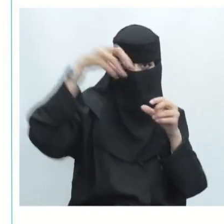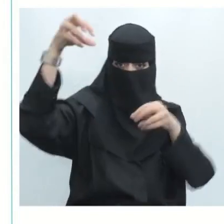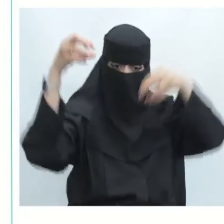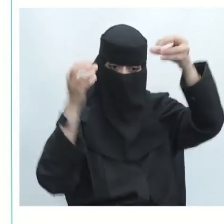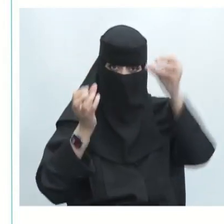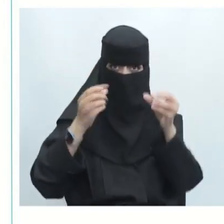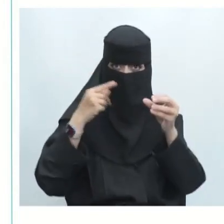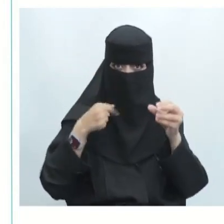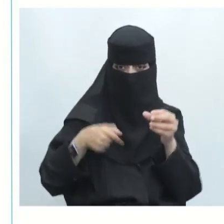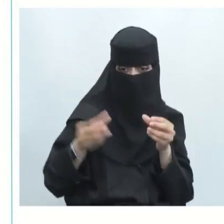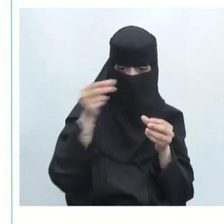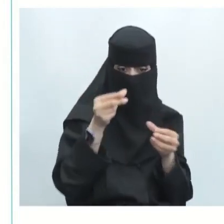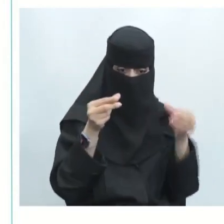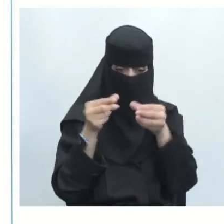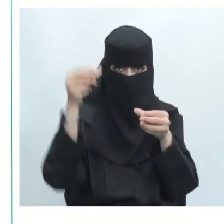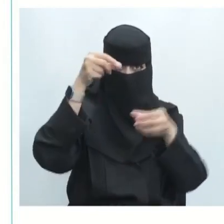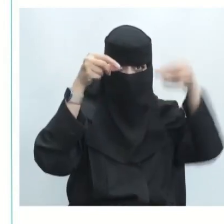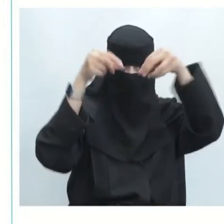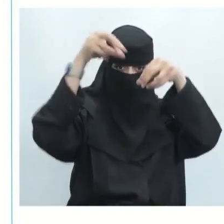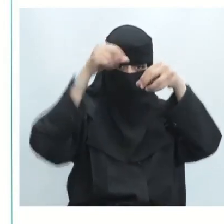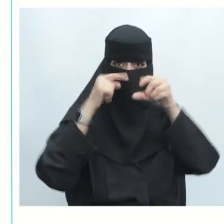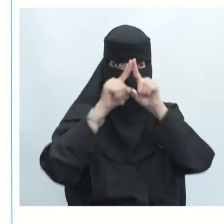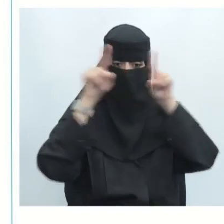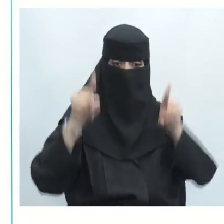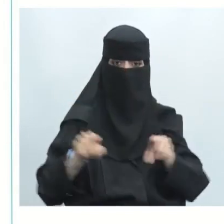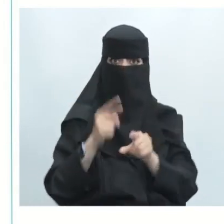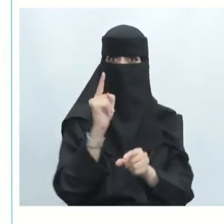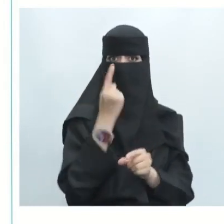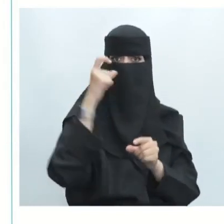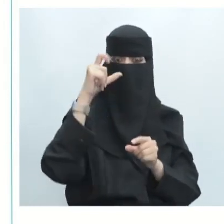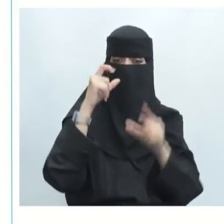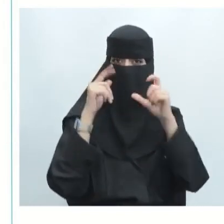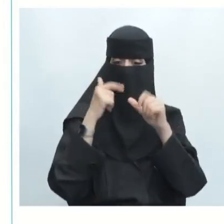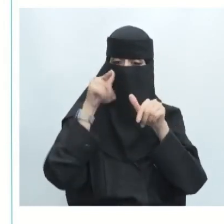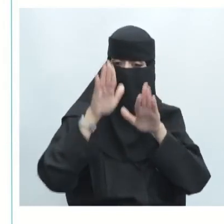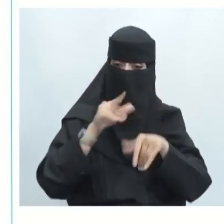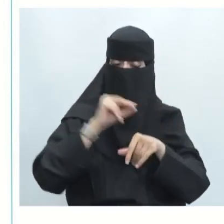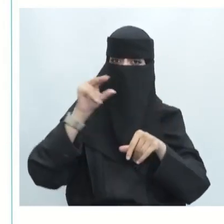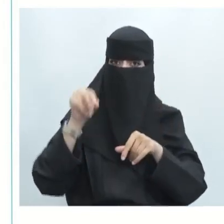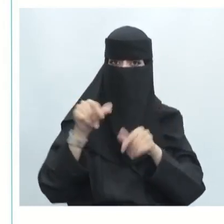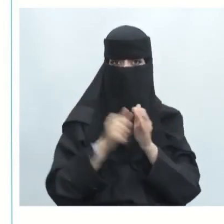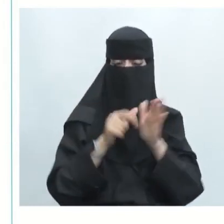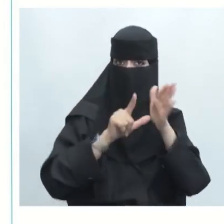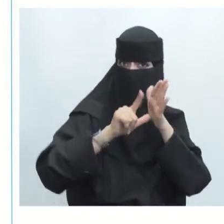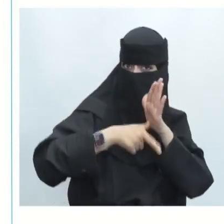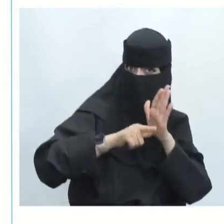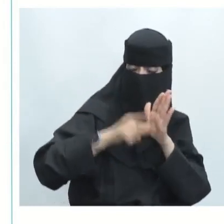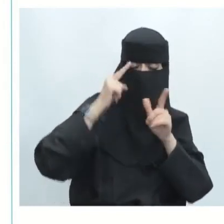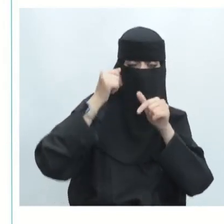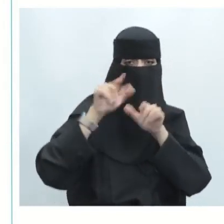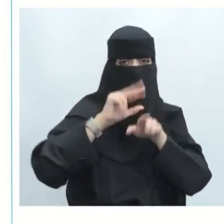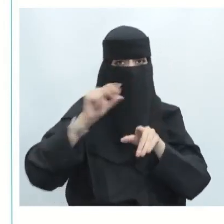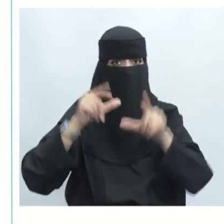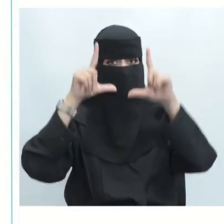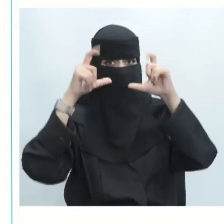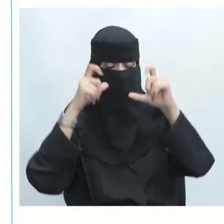النهايه شكلا واحد لهذه الصور اذا تحتاج منا الى تركيبات نركب هذه قد تكون هنا ونركب اخرى هنا